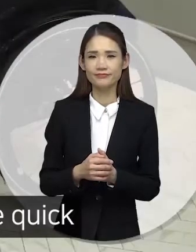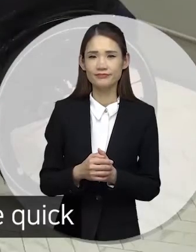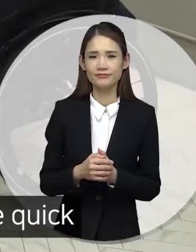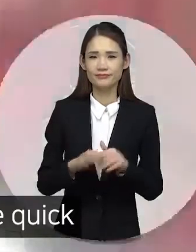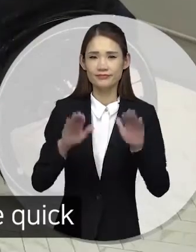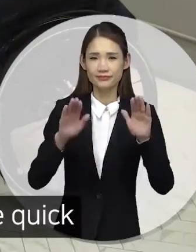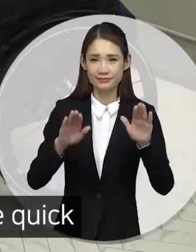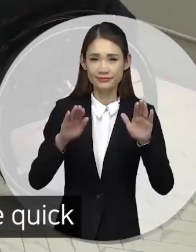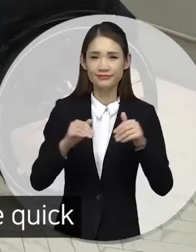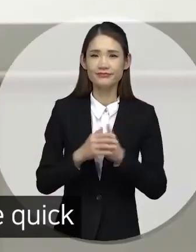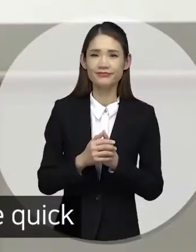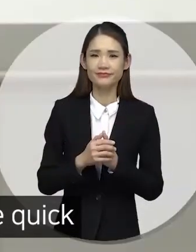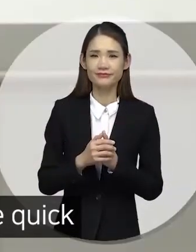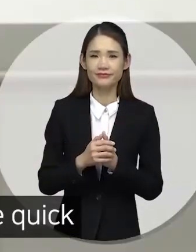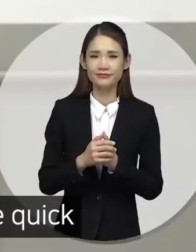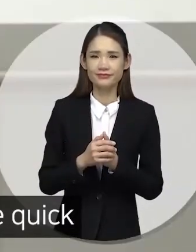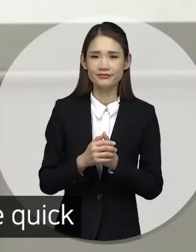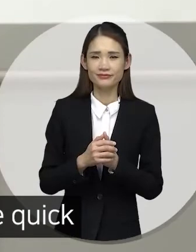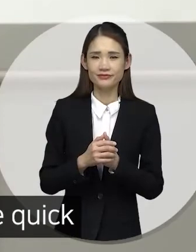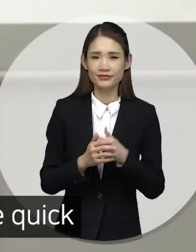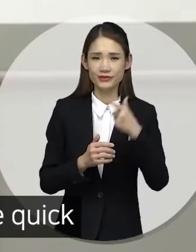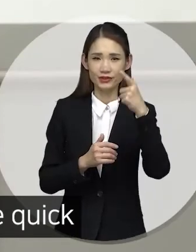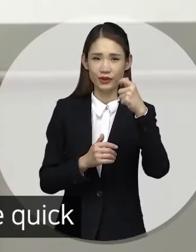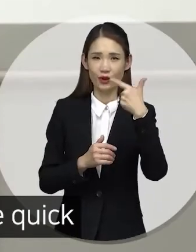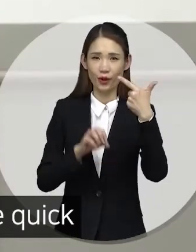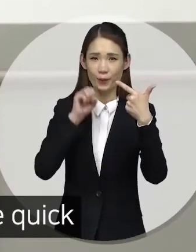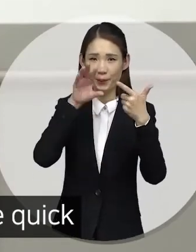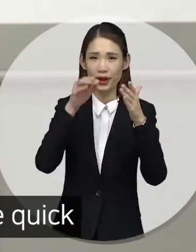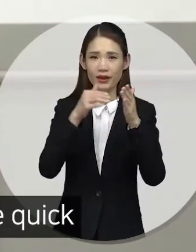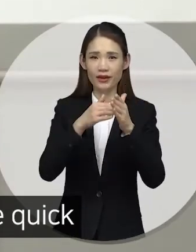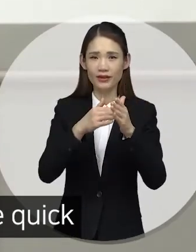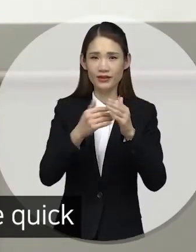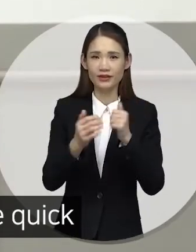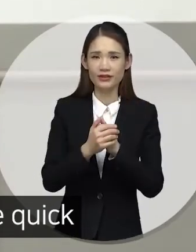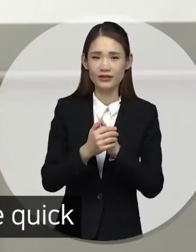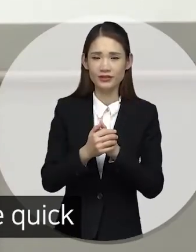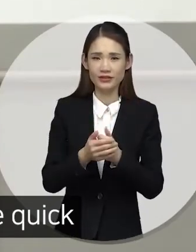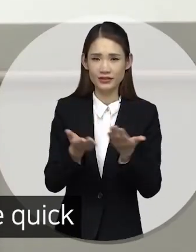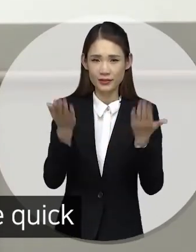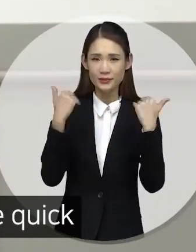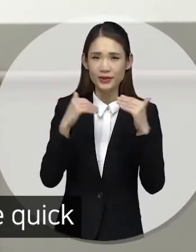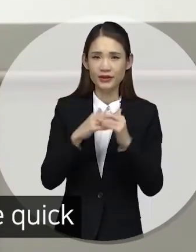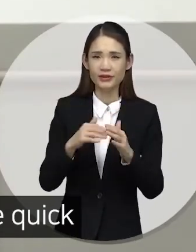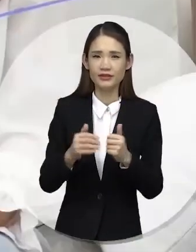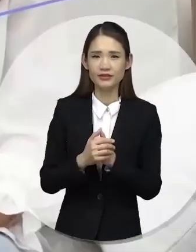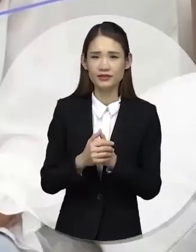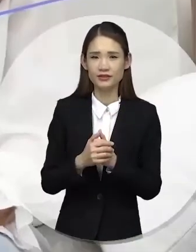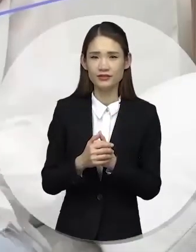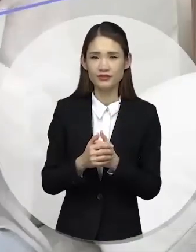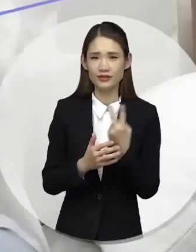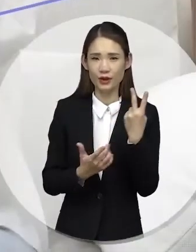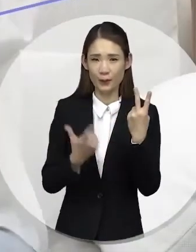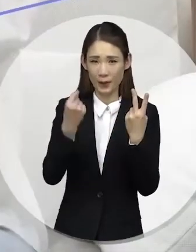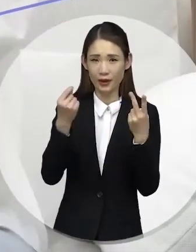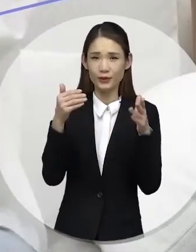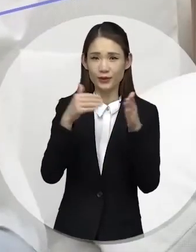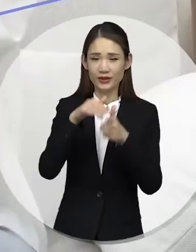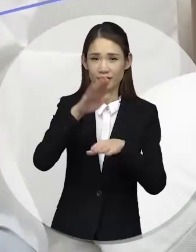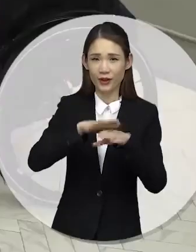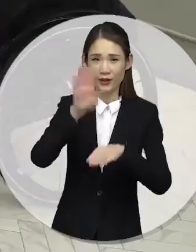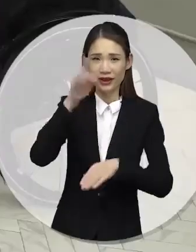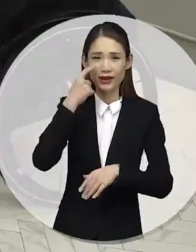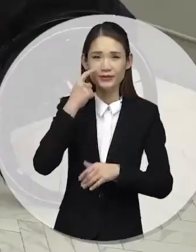자, 이제는 먼저 16개를 말했기 때문에 금방금방 흘러갈 수 있을 거예요. 바로 선택해볼게요. 어떡해!